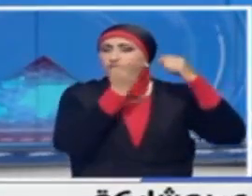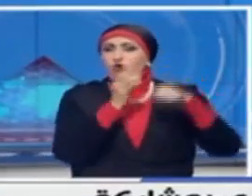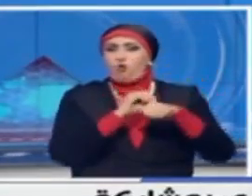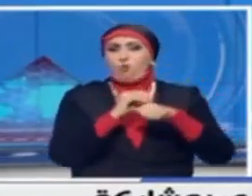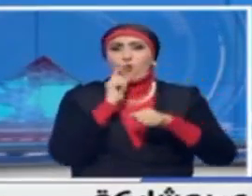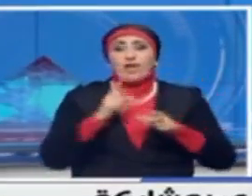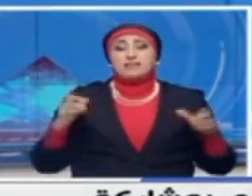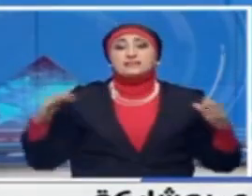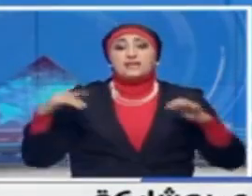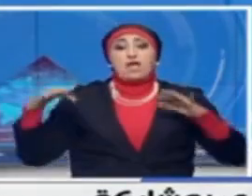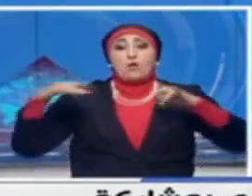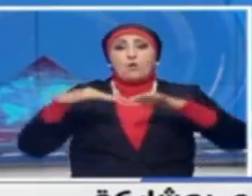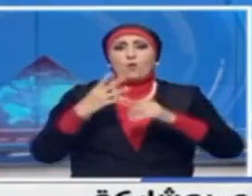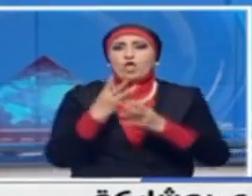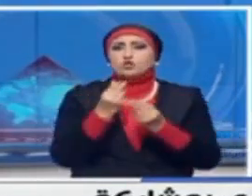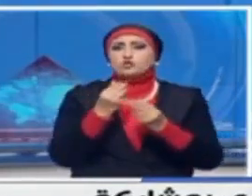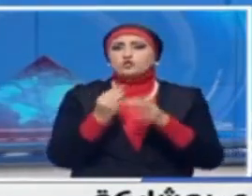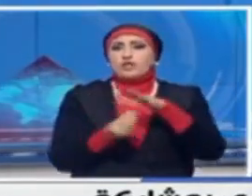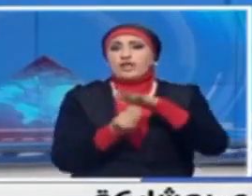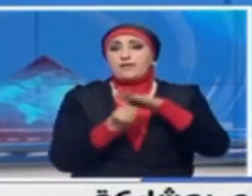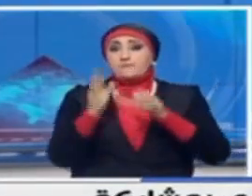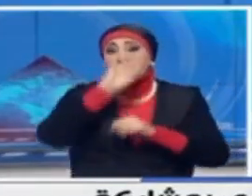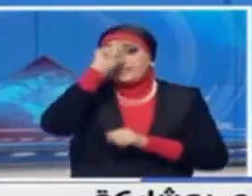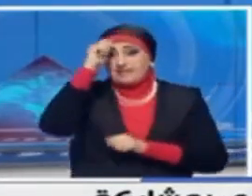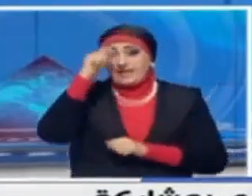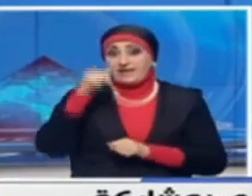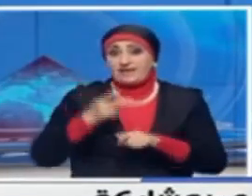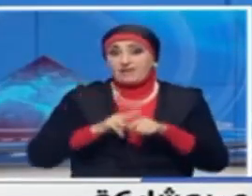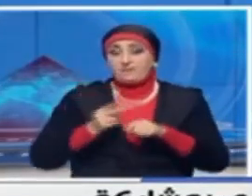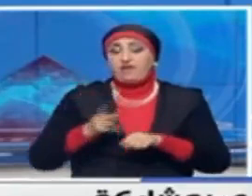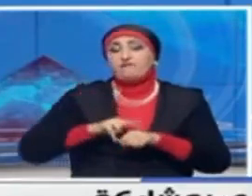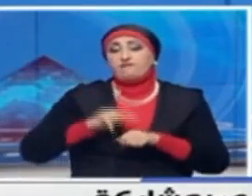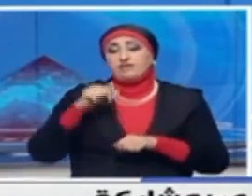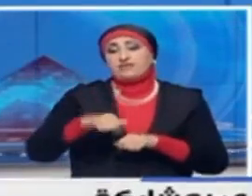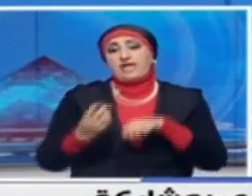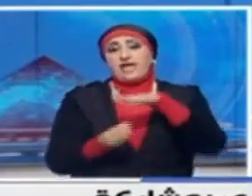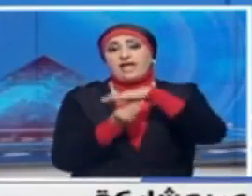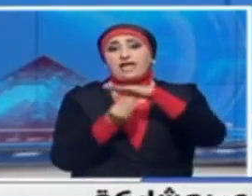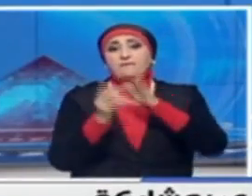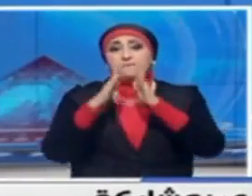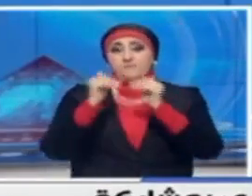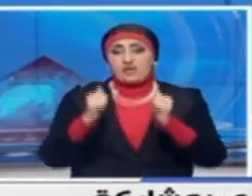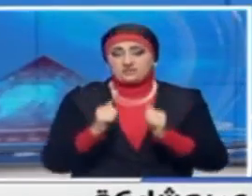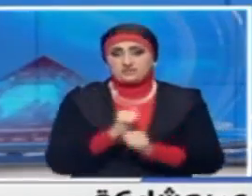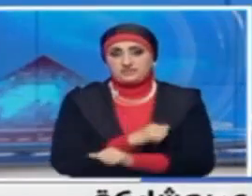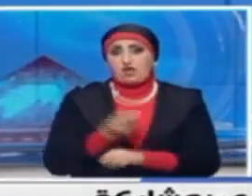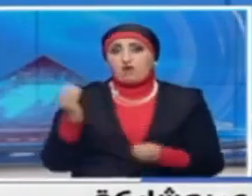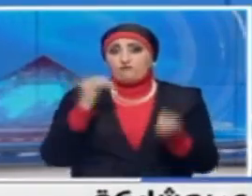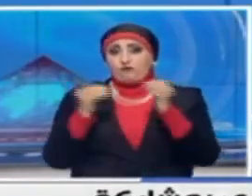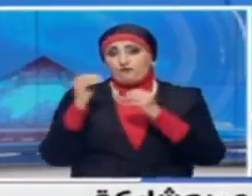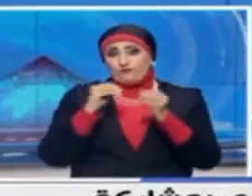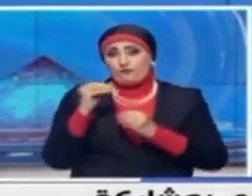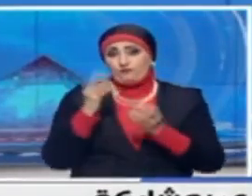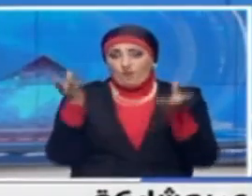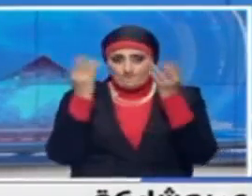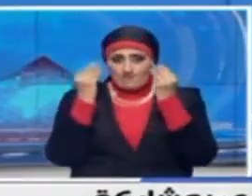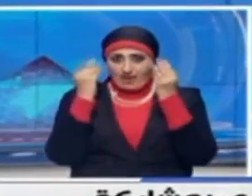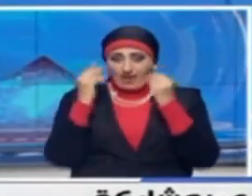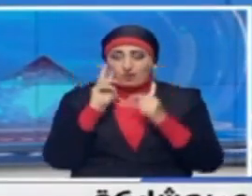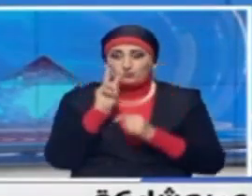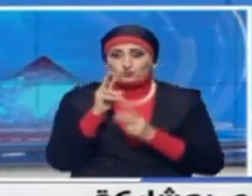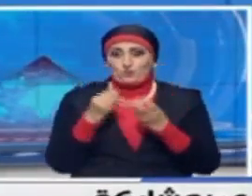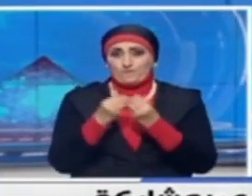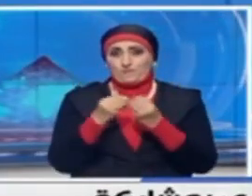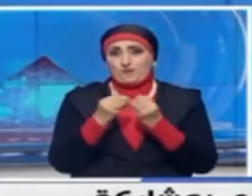حظي المنتدى بمشاركة واسعة من كبريات الجامعات الأجنبية فضلا عن الجامعات المصرية. وللمزيد من